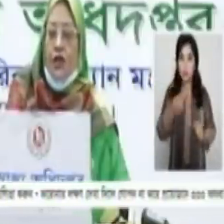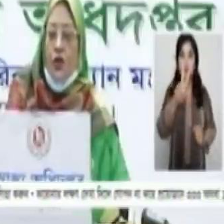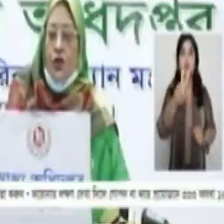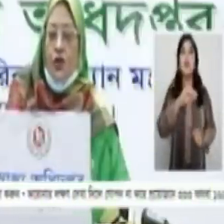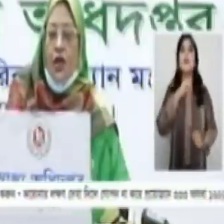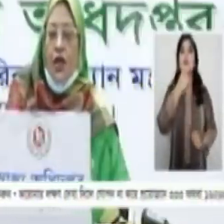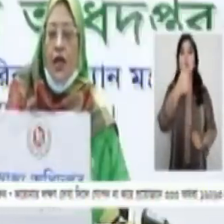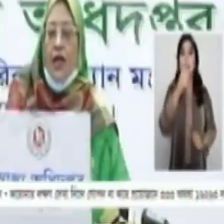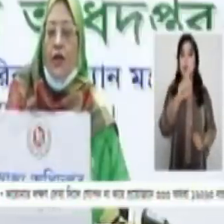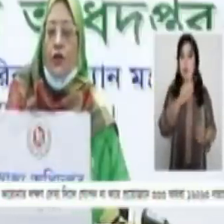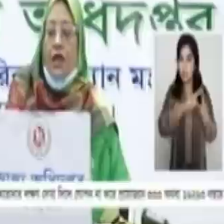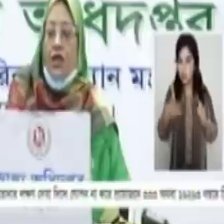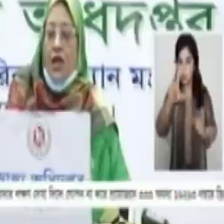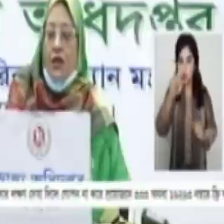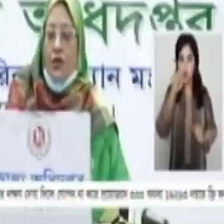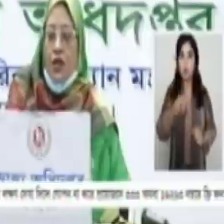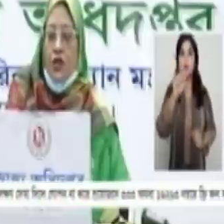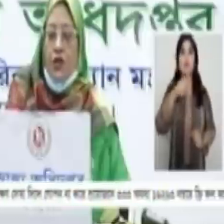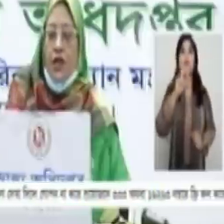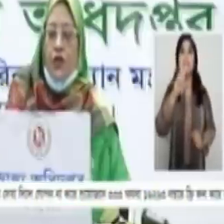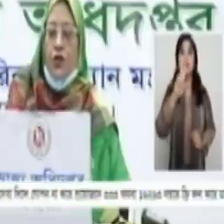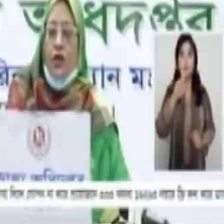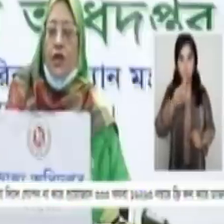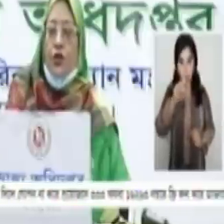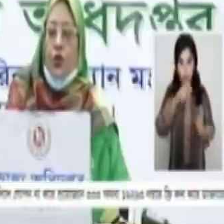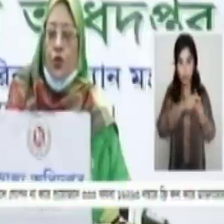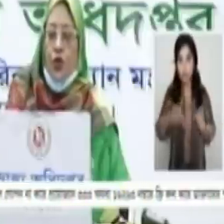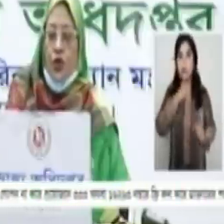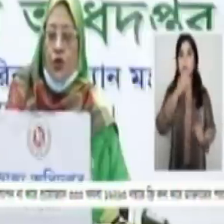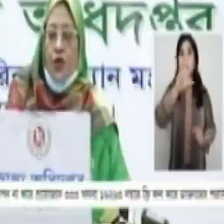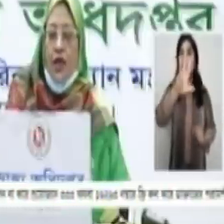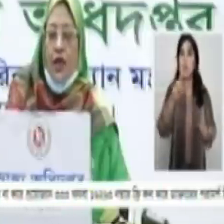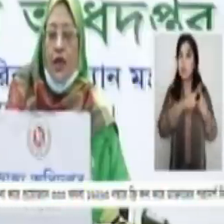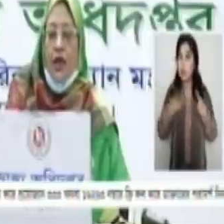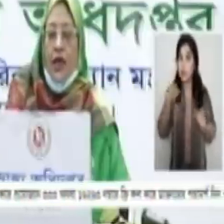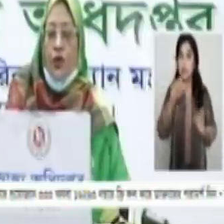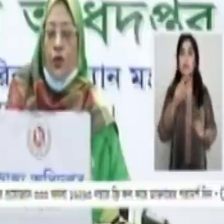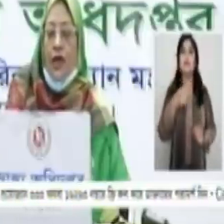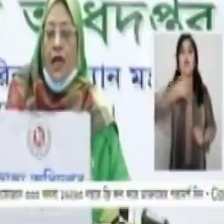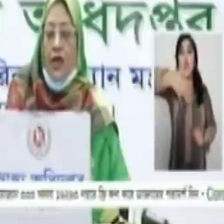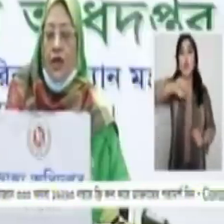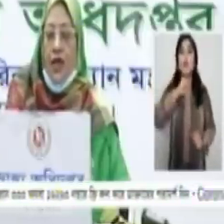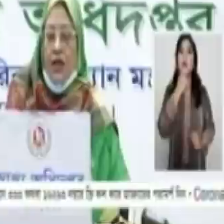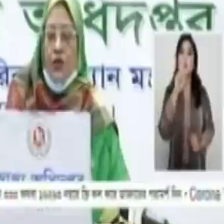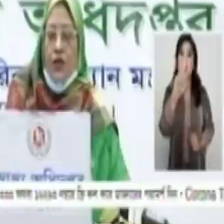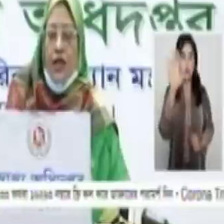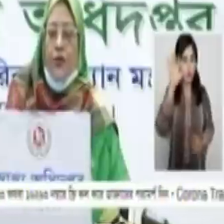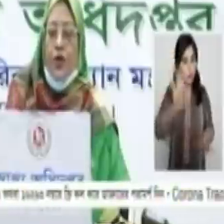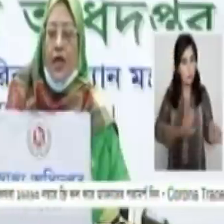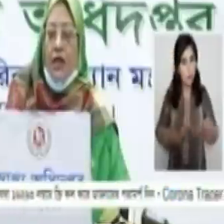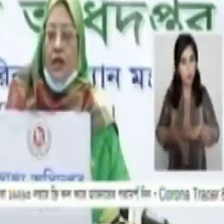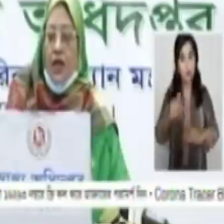41-50 নয়জন, 51-60 19 জন, 61-70 10 জন, 71-80 8 জন,